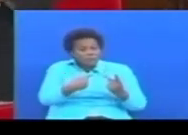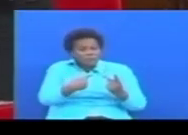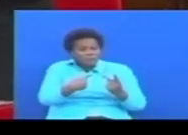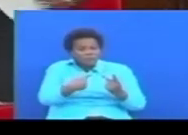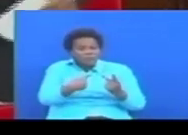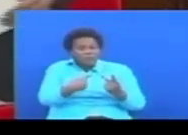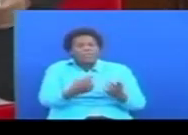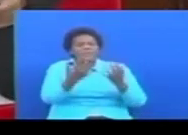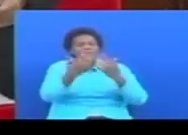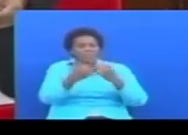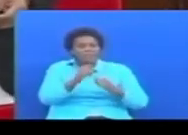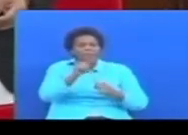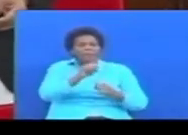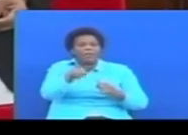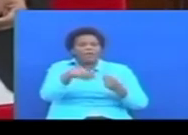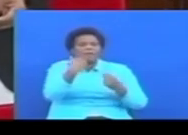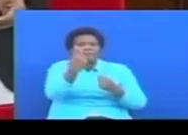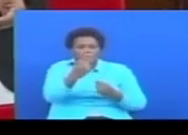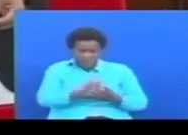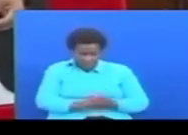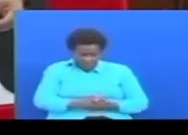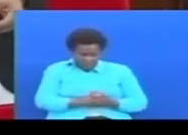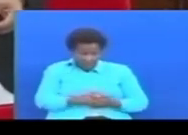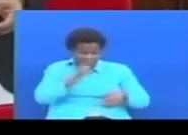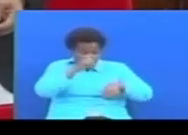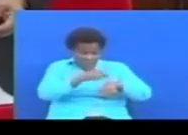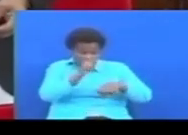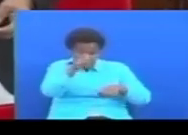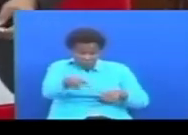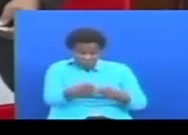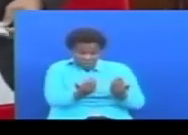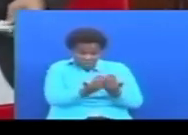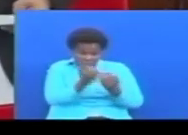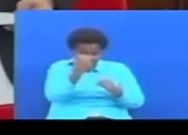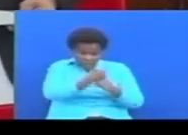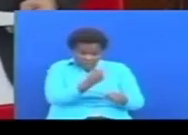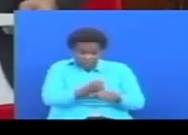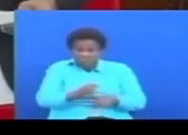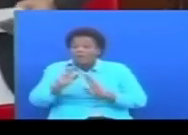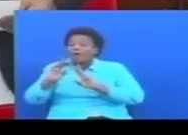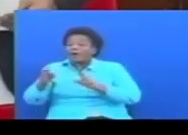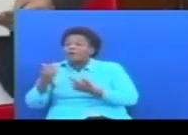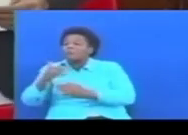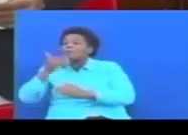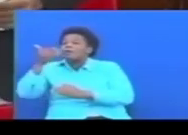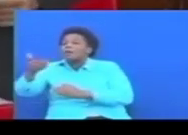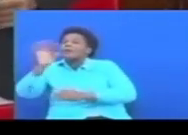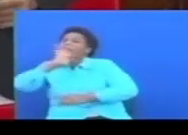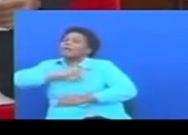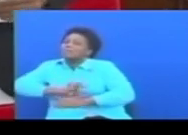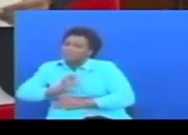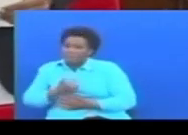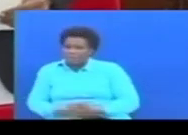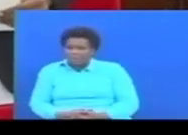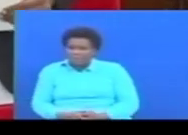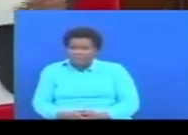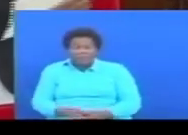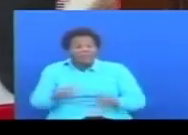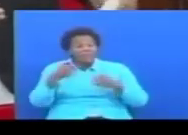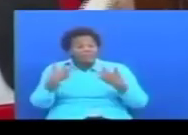au baada ya kuwa kazi imeshatolewa na kufanya survey. Sasa hili jambo la kuwaelekeza